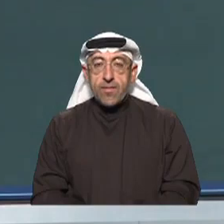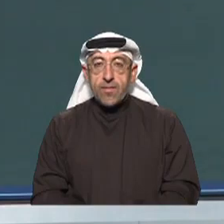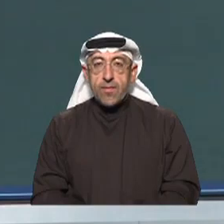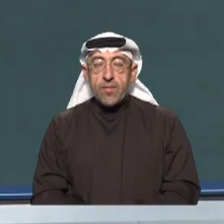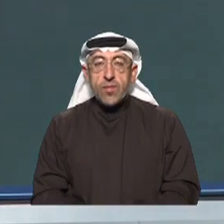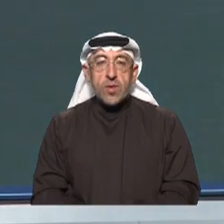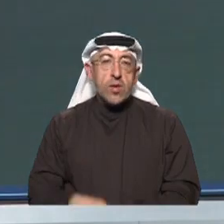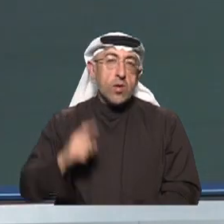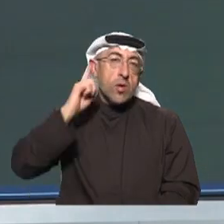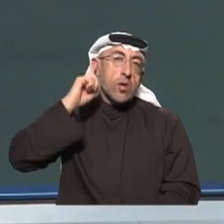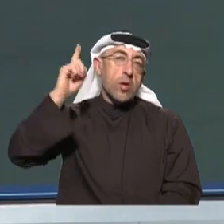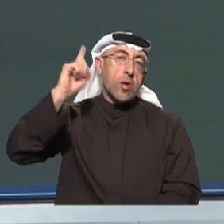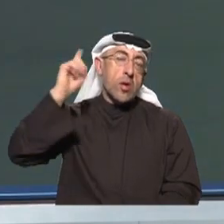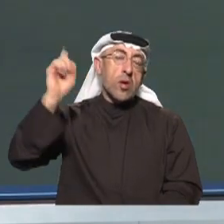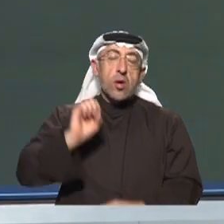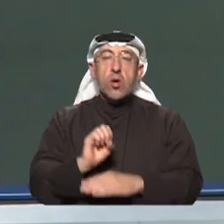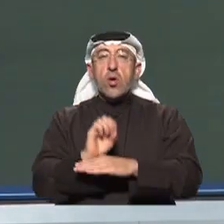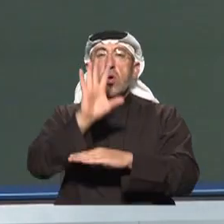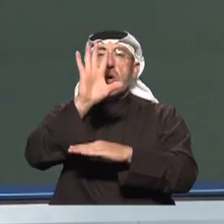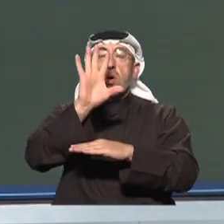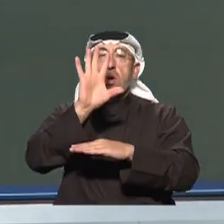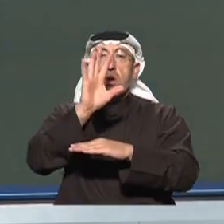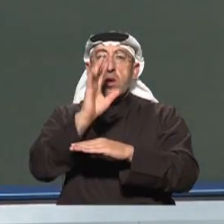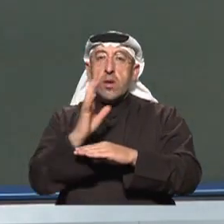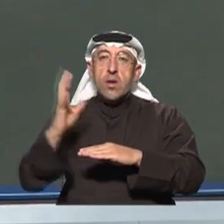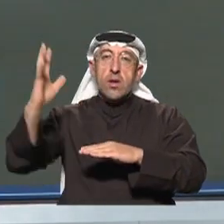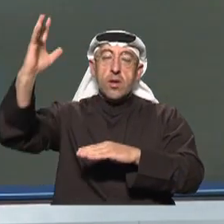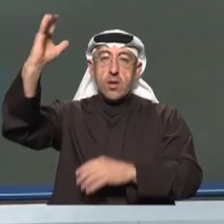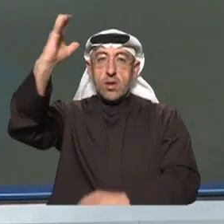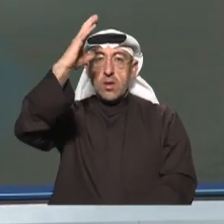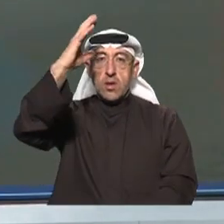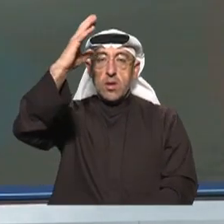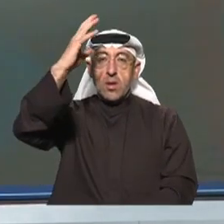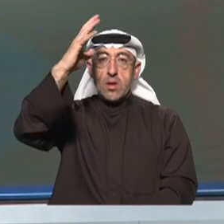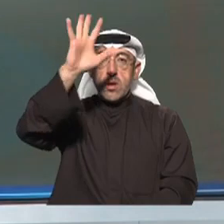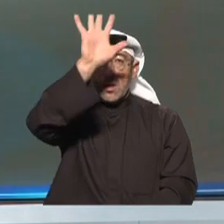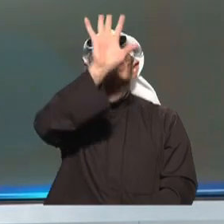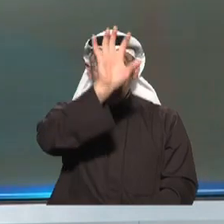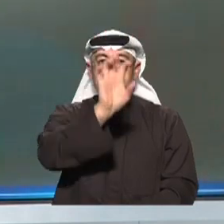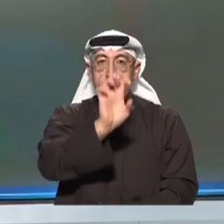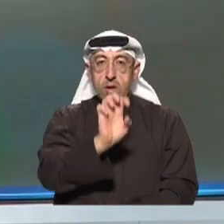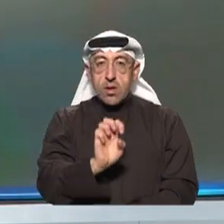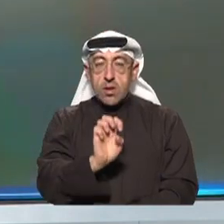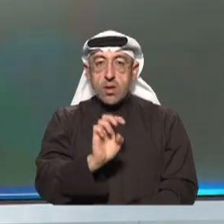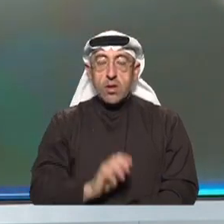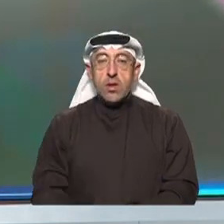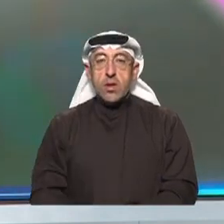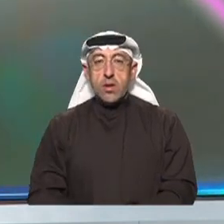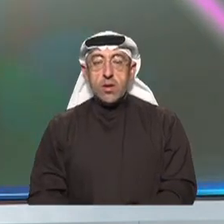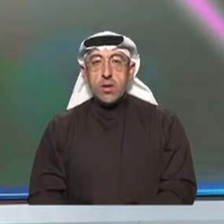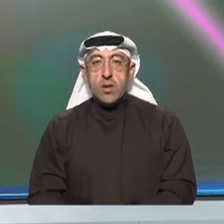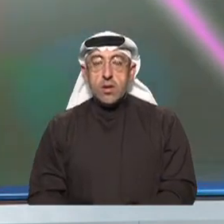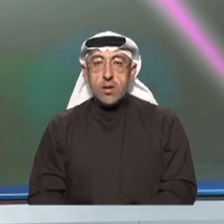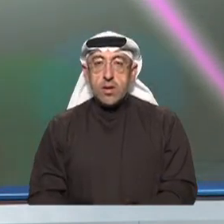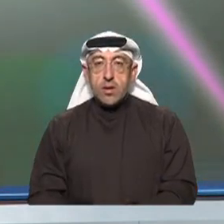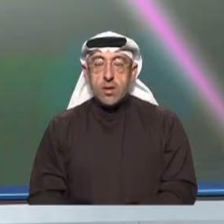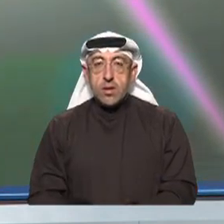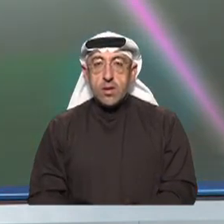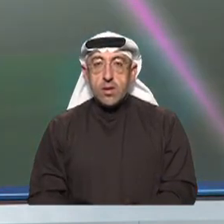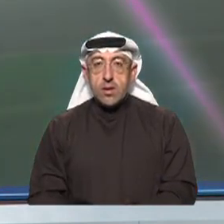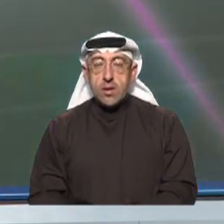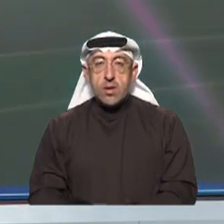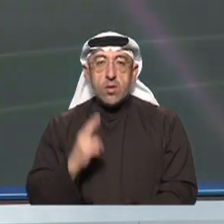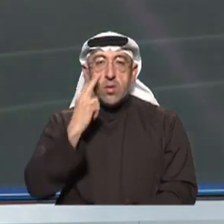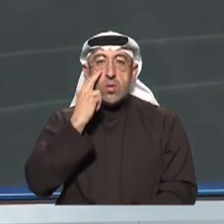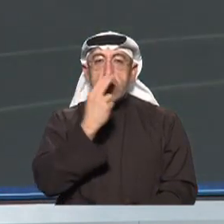المواقيت: أذان الفجر الساعة 5:13 دقيقة، الشروق في الساعة 6:34 دقيقة، أما الغروب في الساعة